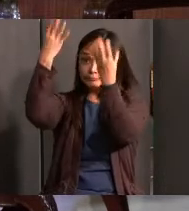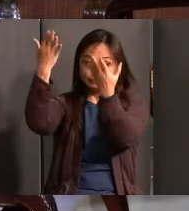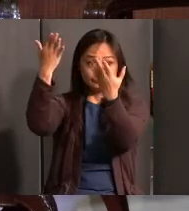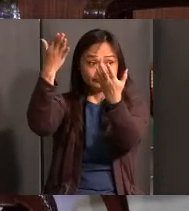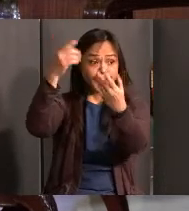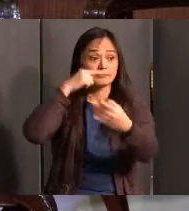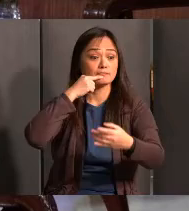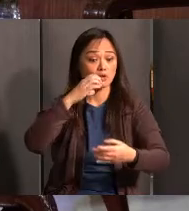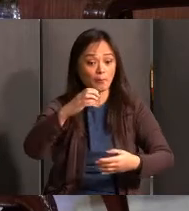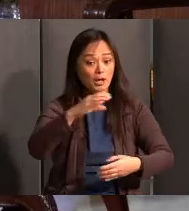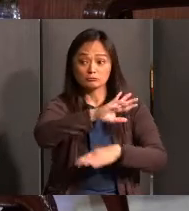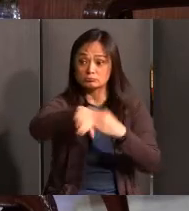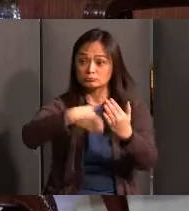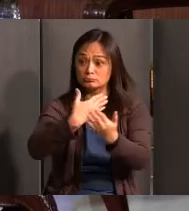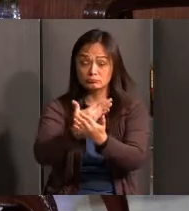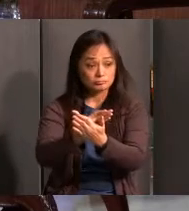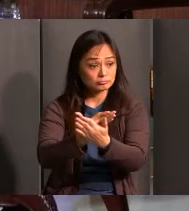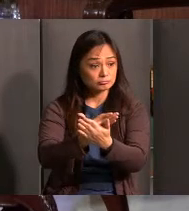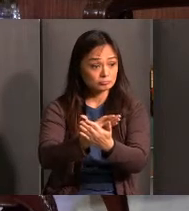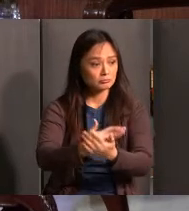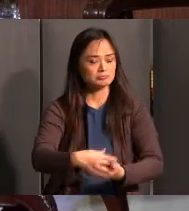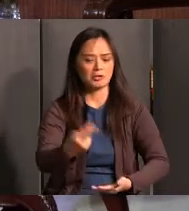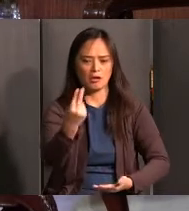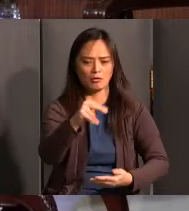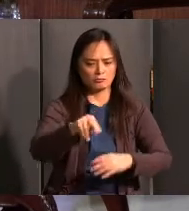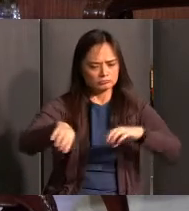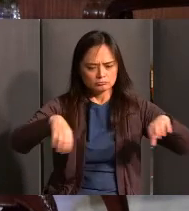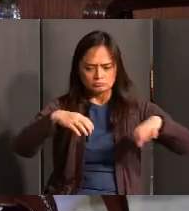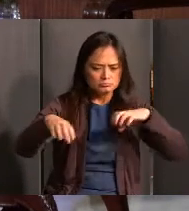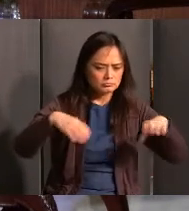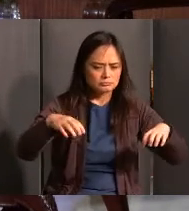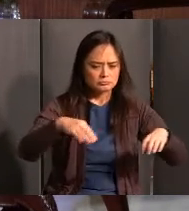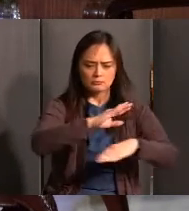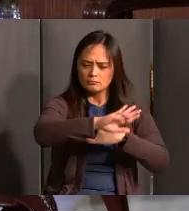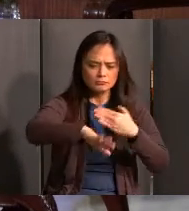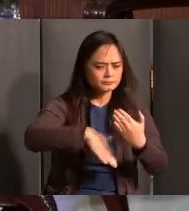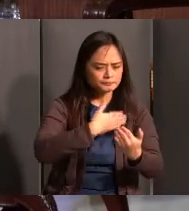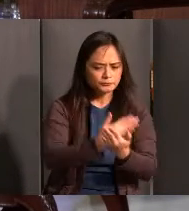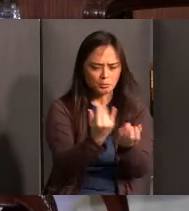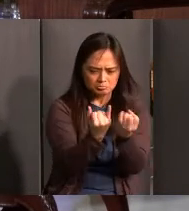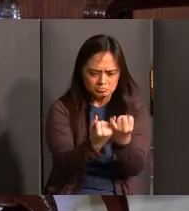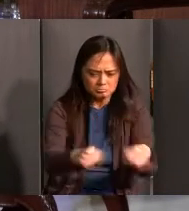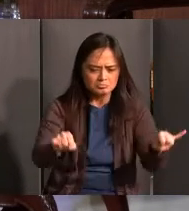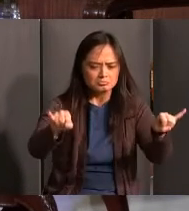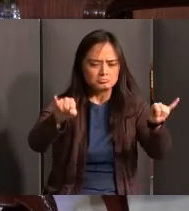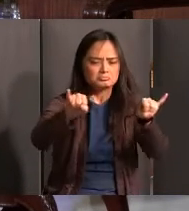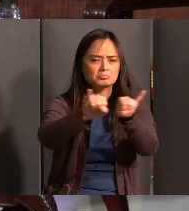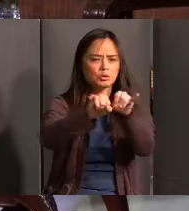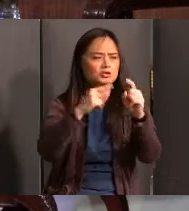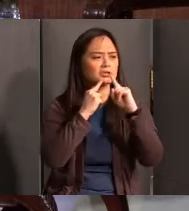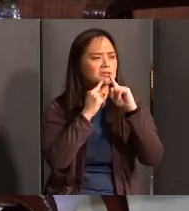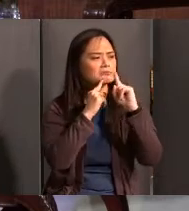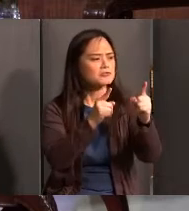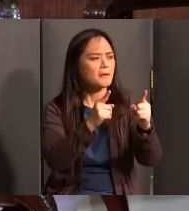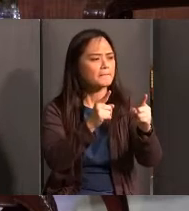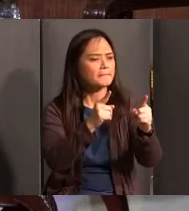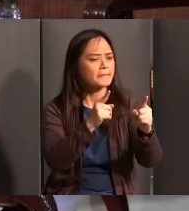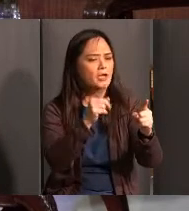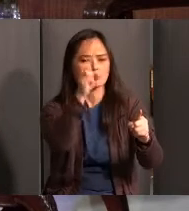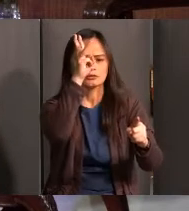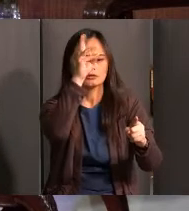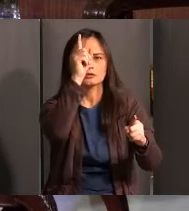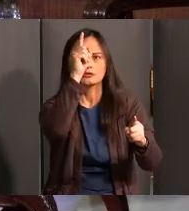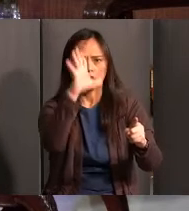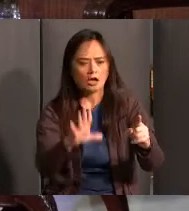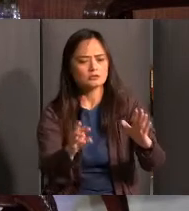commands, okay? Kapag ginagawa natin yung mga explicit na sinasabing kalooban niya